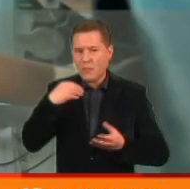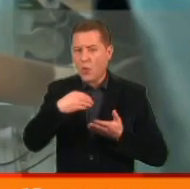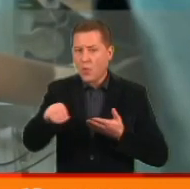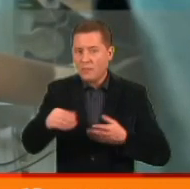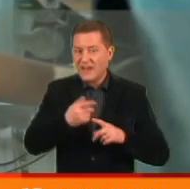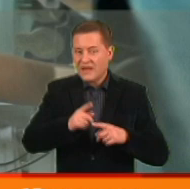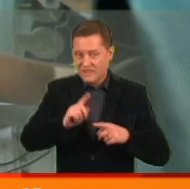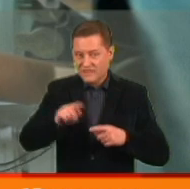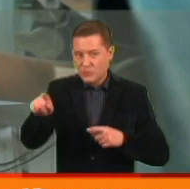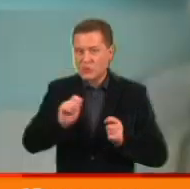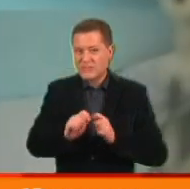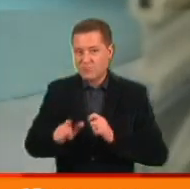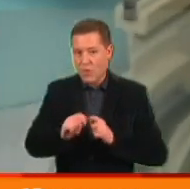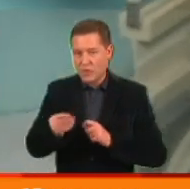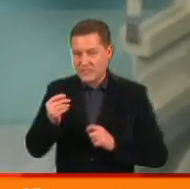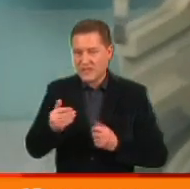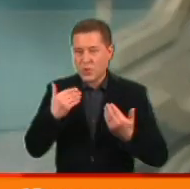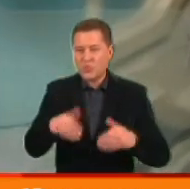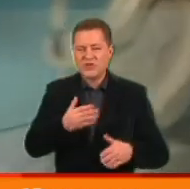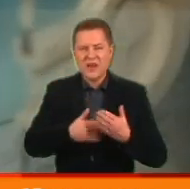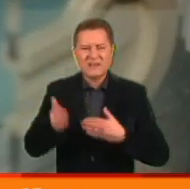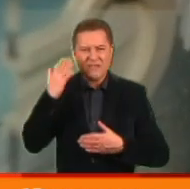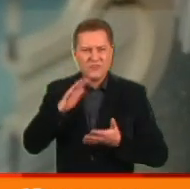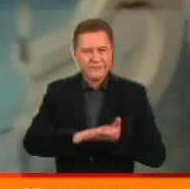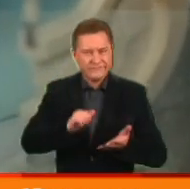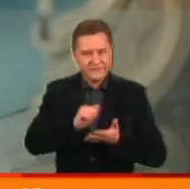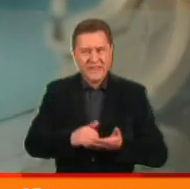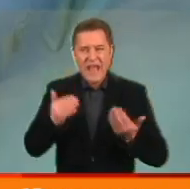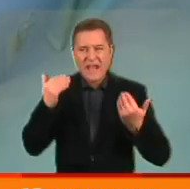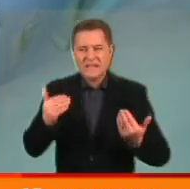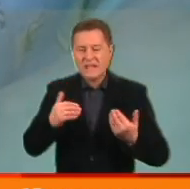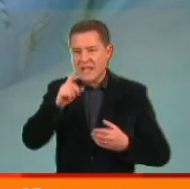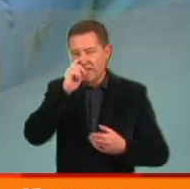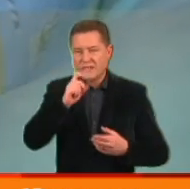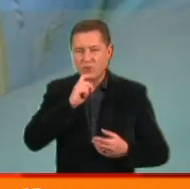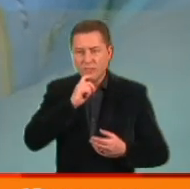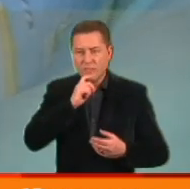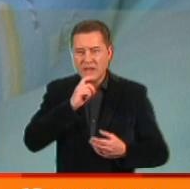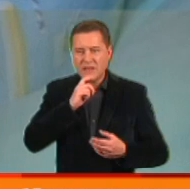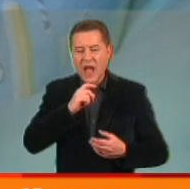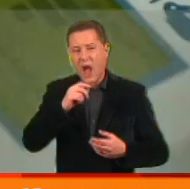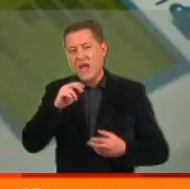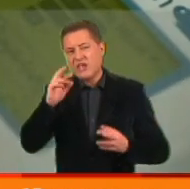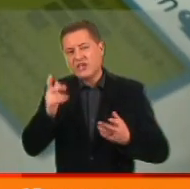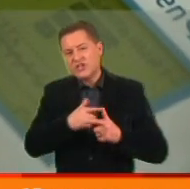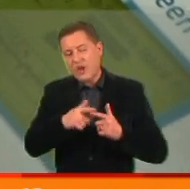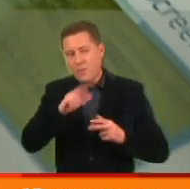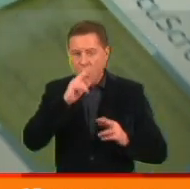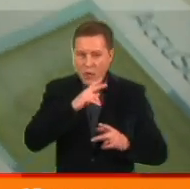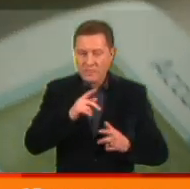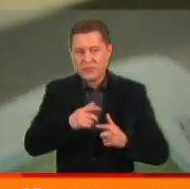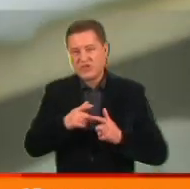цю лікарню спонсорським коштом, він уже давно вийшов із ладу. І нині незрозуміло, чи то похибку дає, чи то